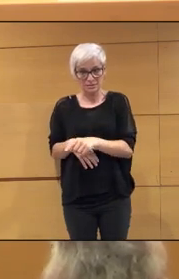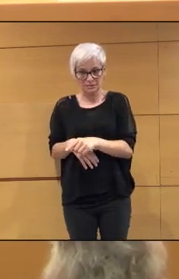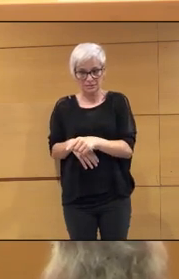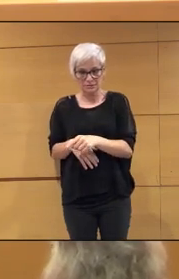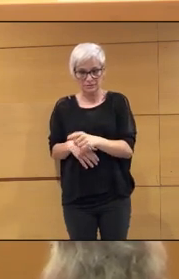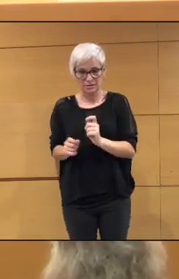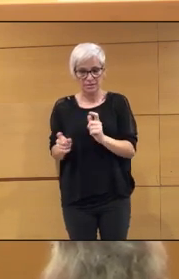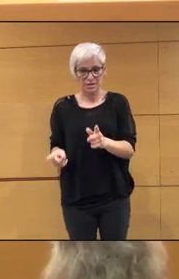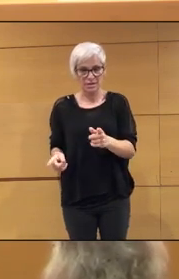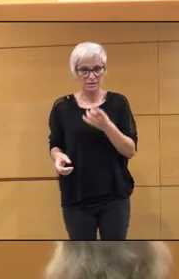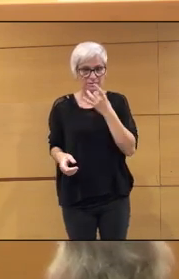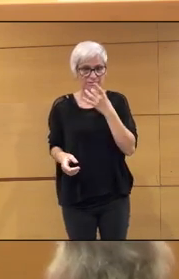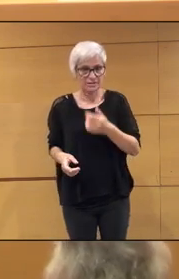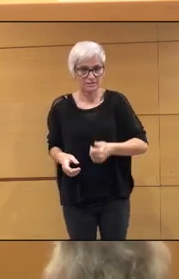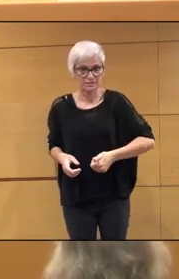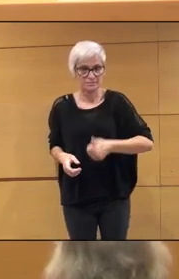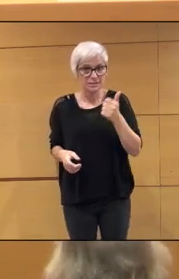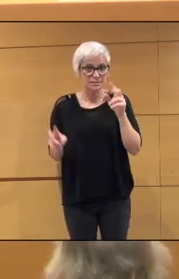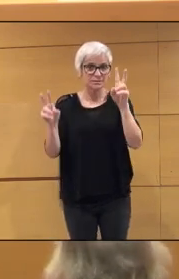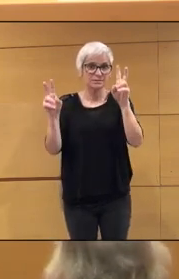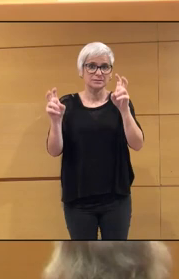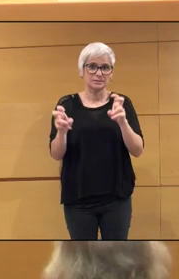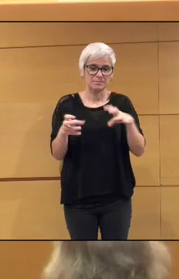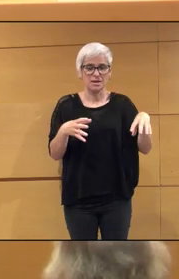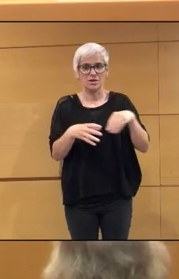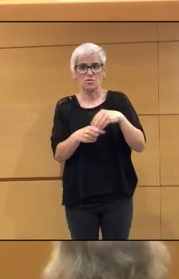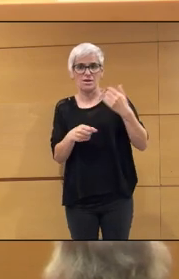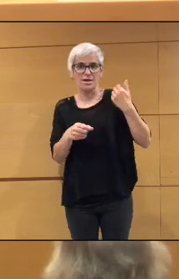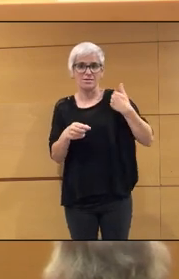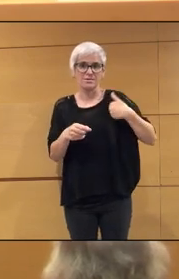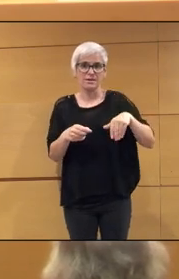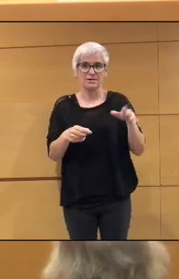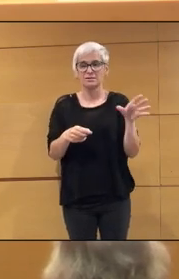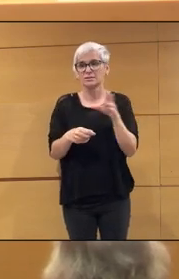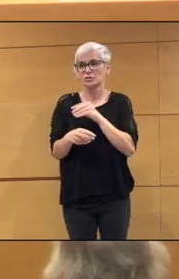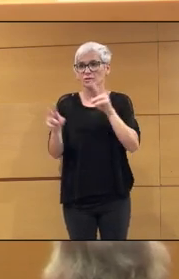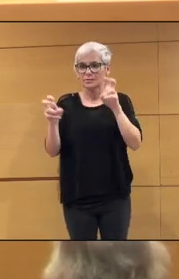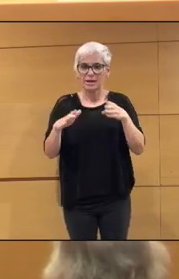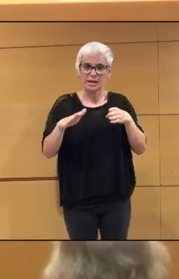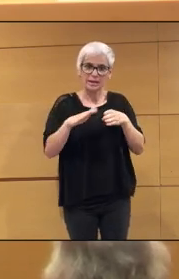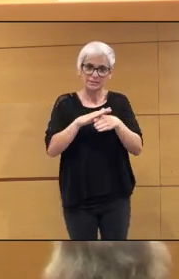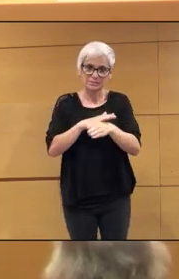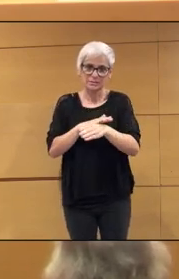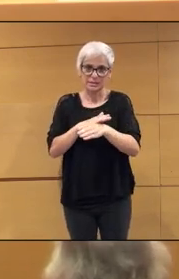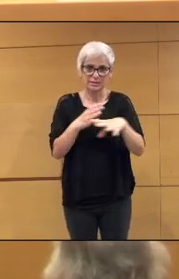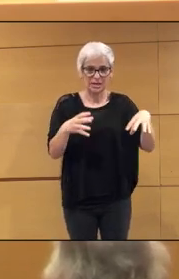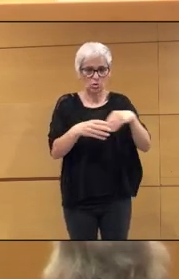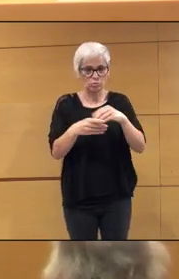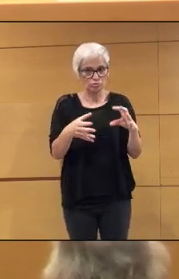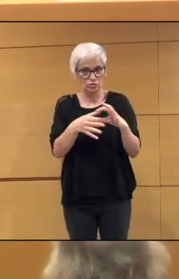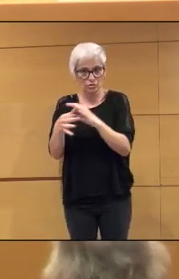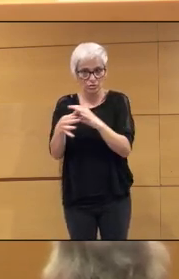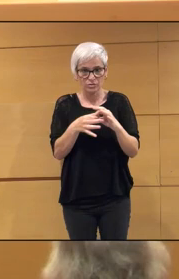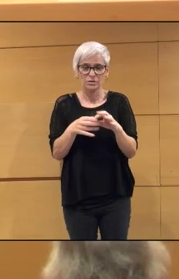facilita molt el fet d'incloure tot el tema de l'accessibilitat a la inclusió com